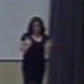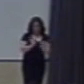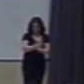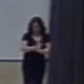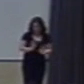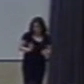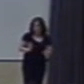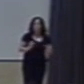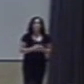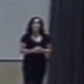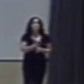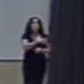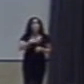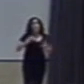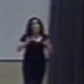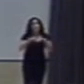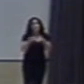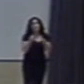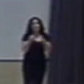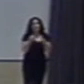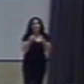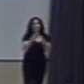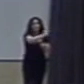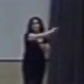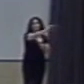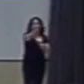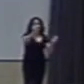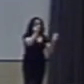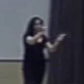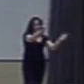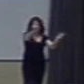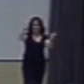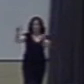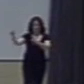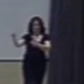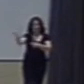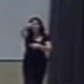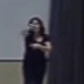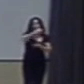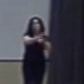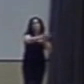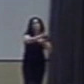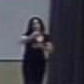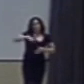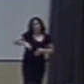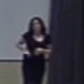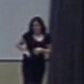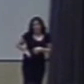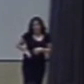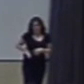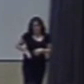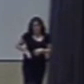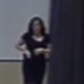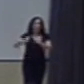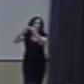que volíem és fer despertar, no?, tota una generació de periodistes, més enllà